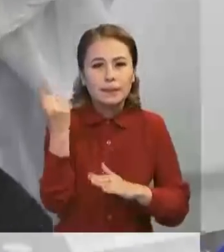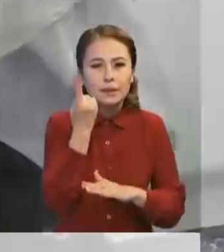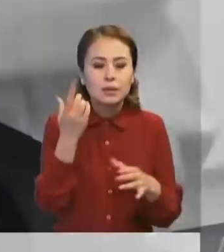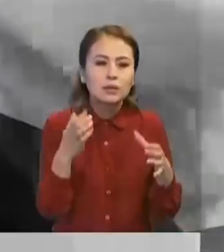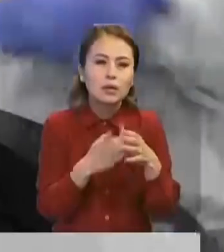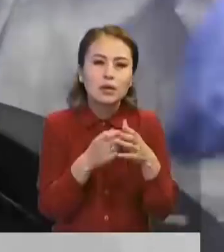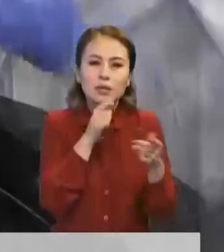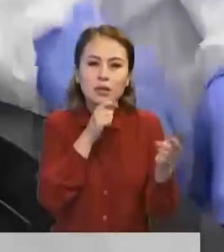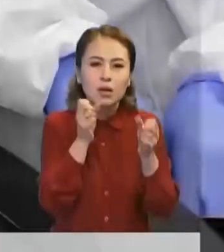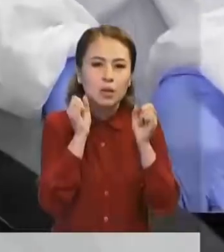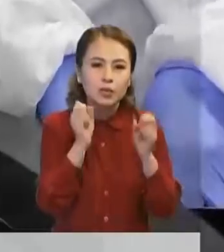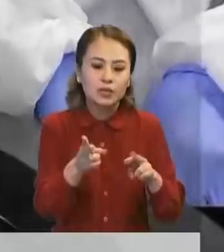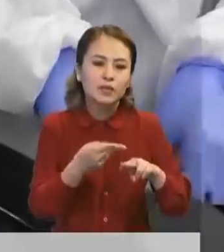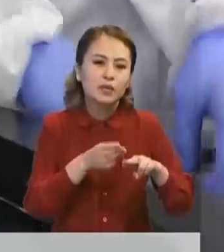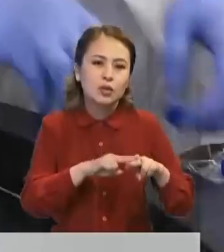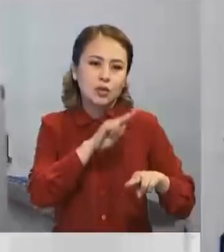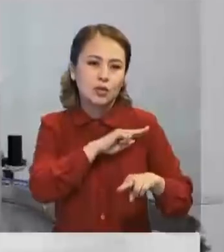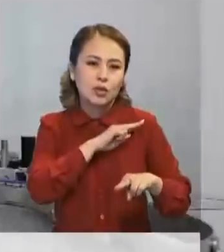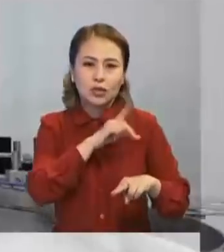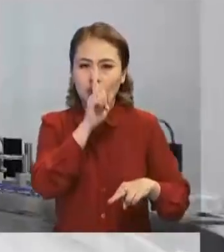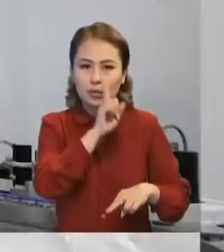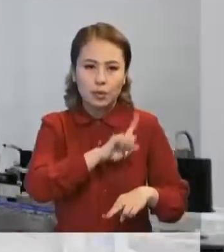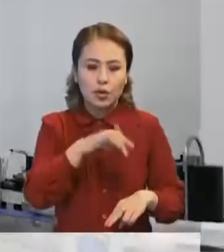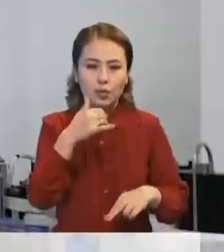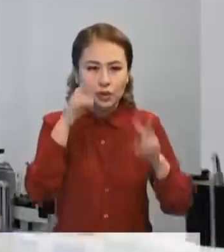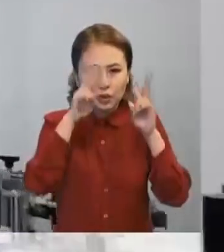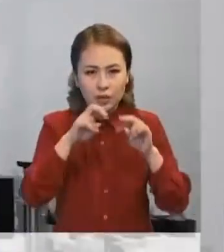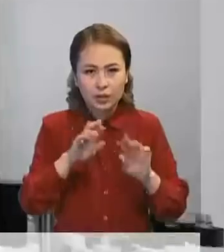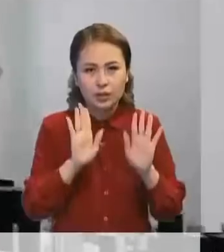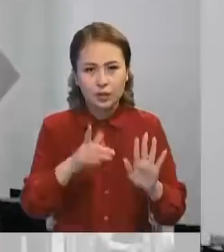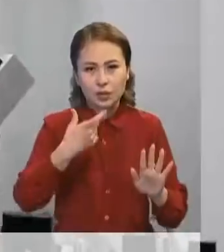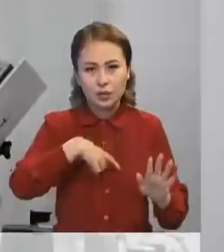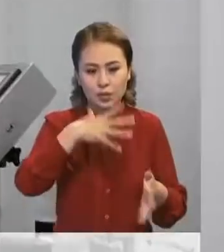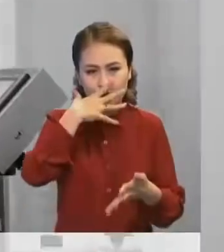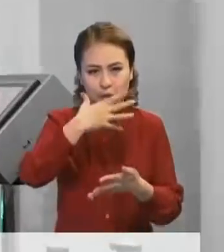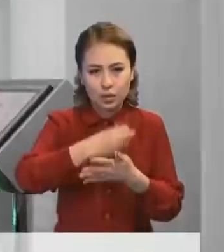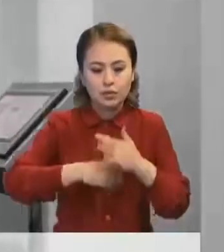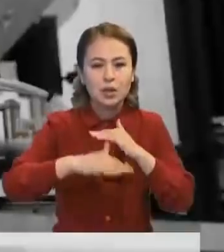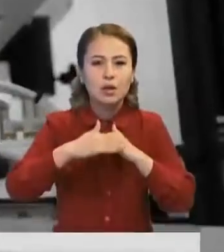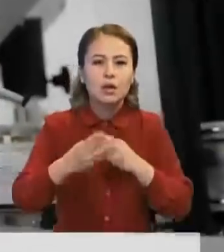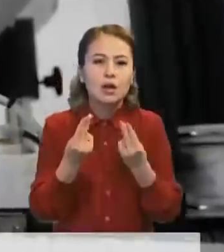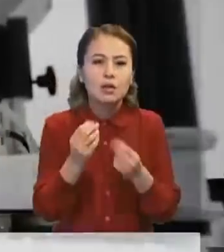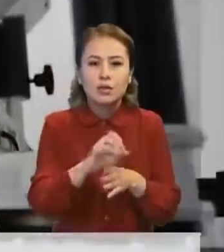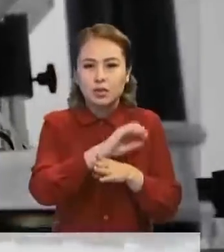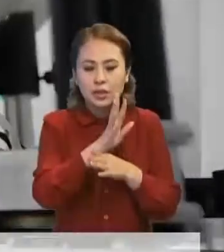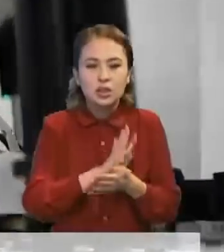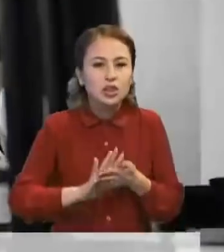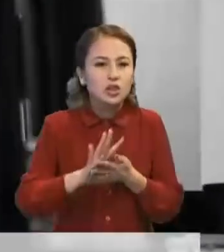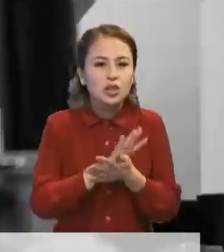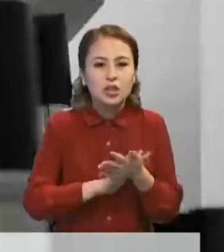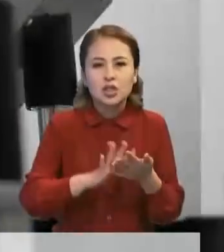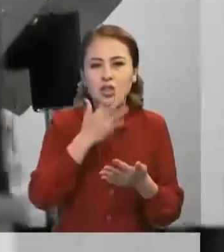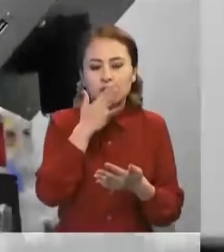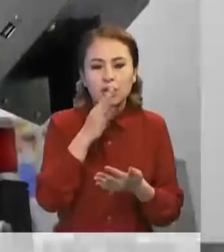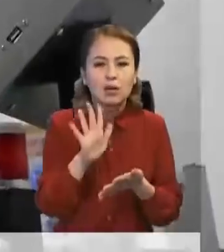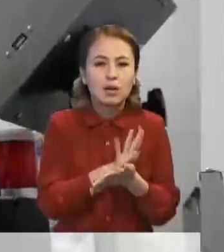деңгейі жоғары бірінші топтағы аса қауіпті вирустармен жұмыс істемейді. Бұл зертханаларды тек өз еліміз ғана қаржыландырады.